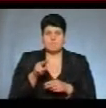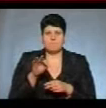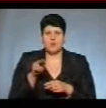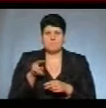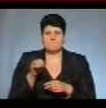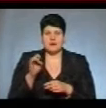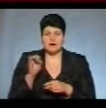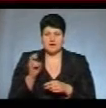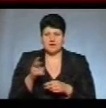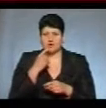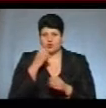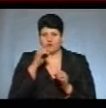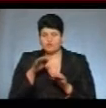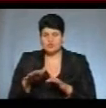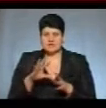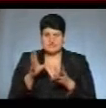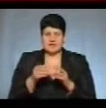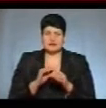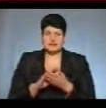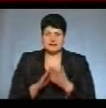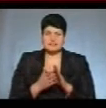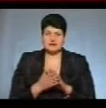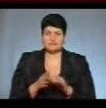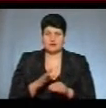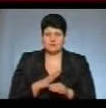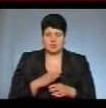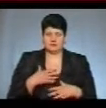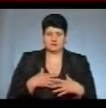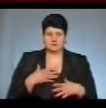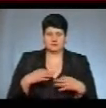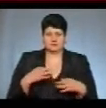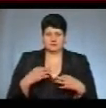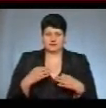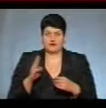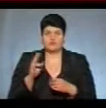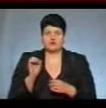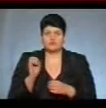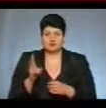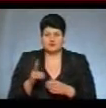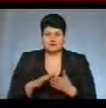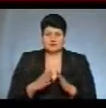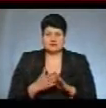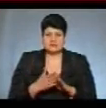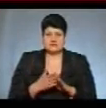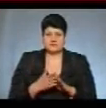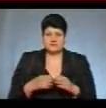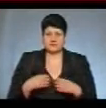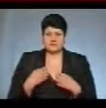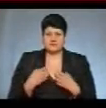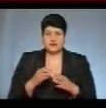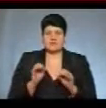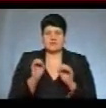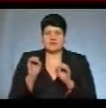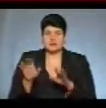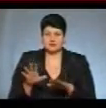зліва, кровоточить. Загальний стан, вона була збуджена, вона була в шоковому стані, ну, прилякана. Проведено їй